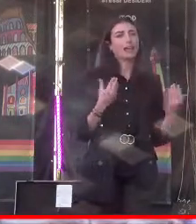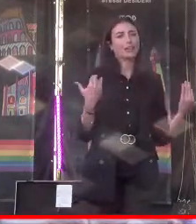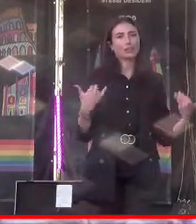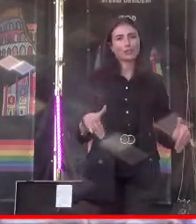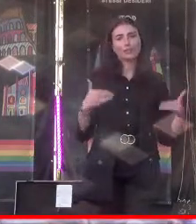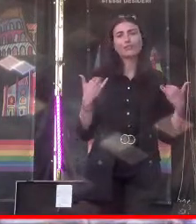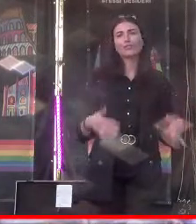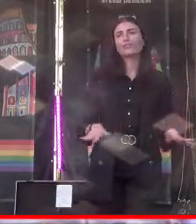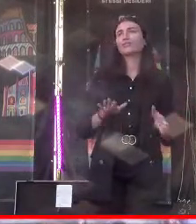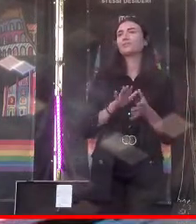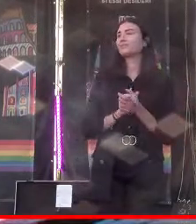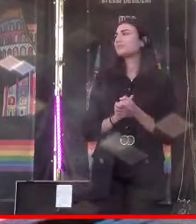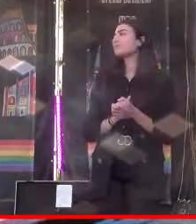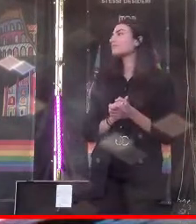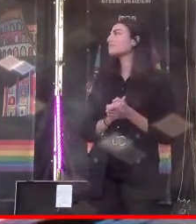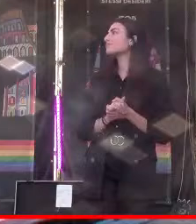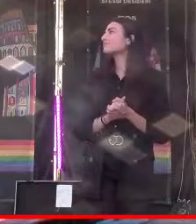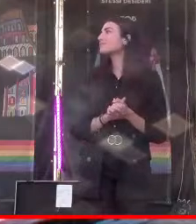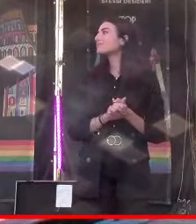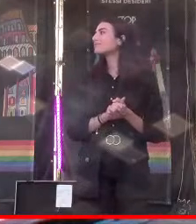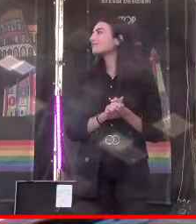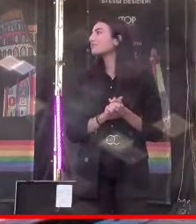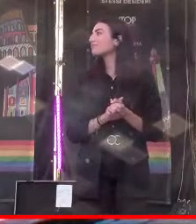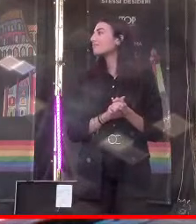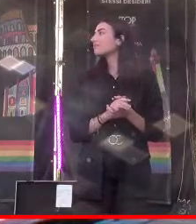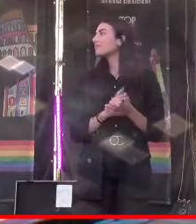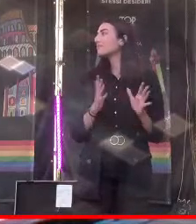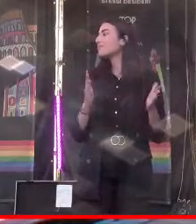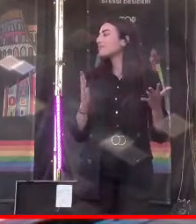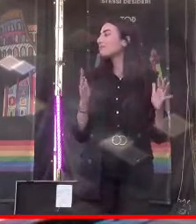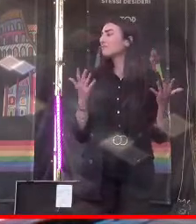Ma questo ce lo diciamo dopo.